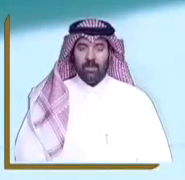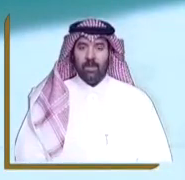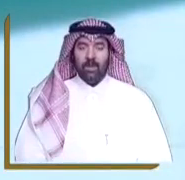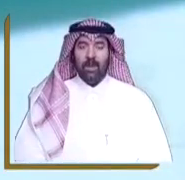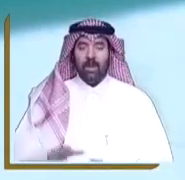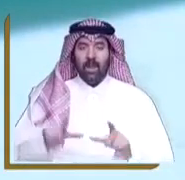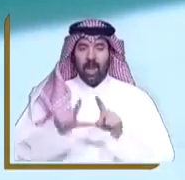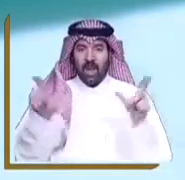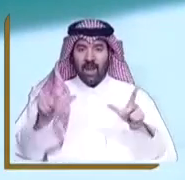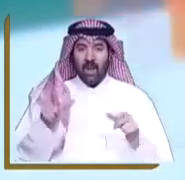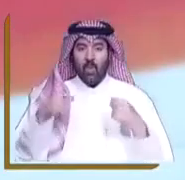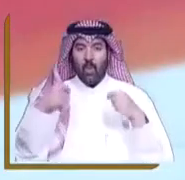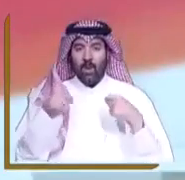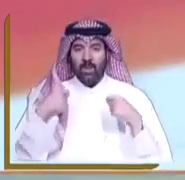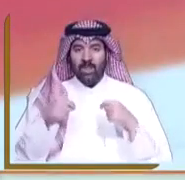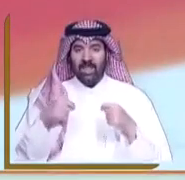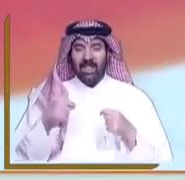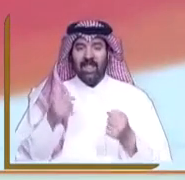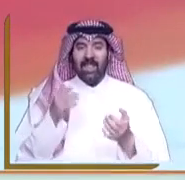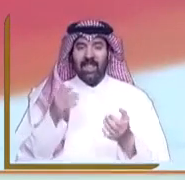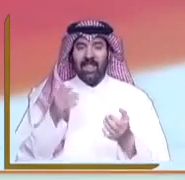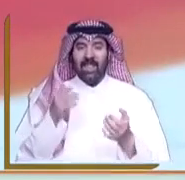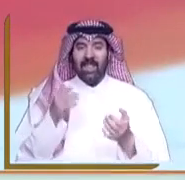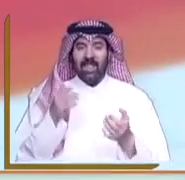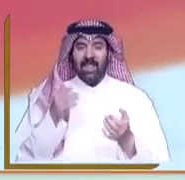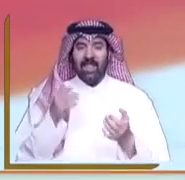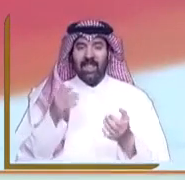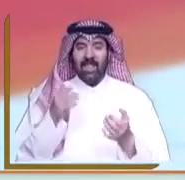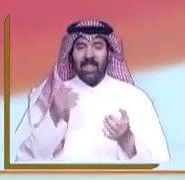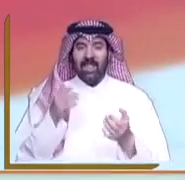هذا وأعلن وزير الداخلية المغربي استمرار